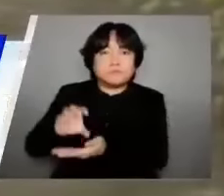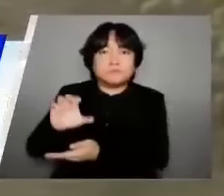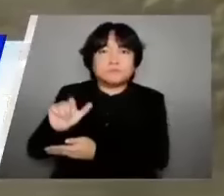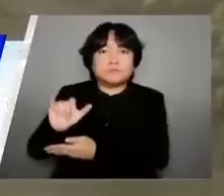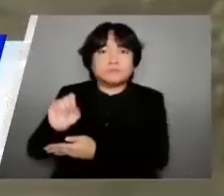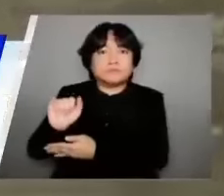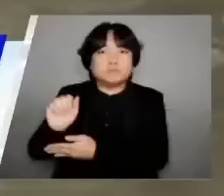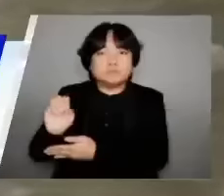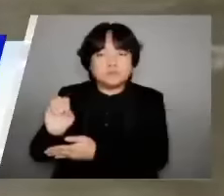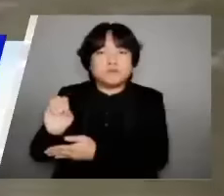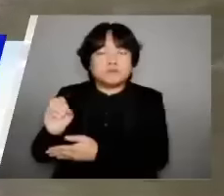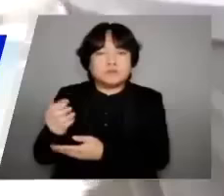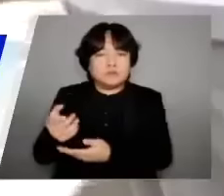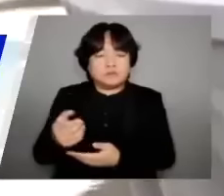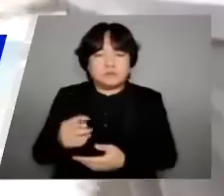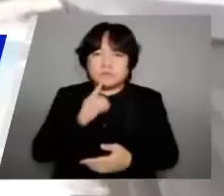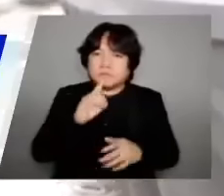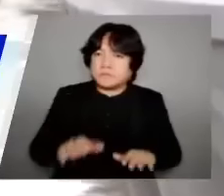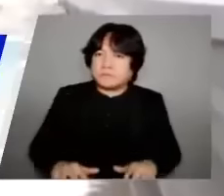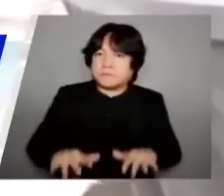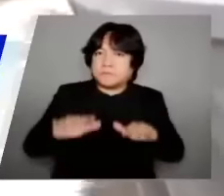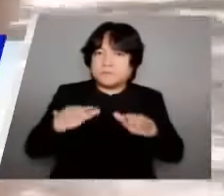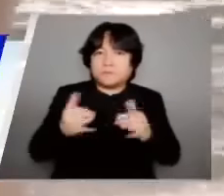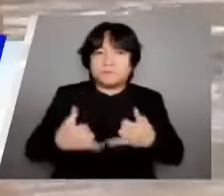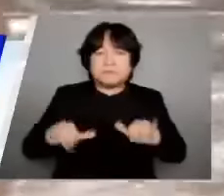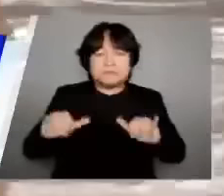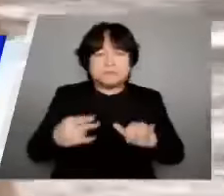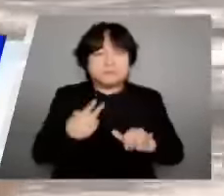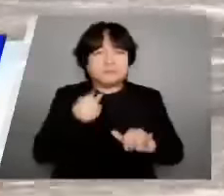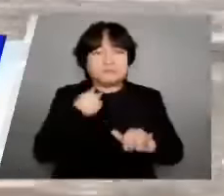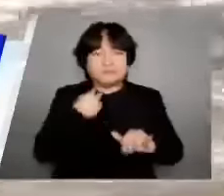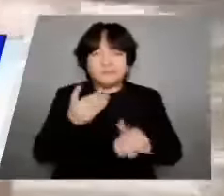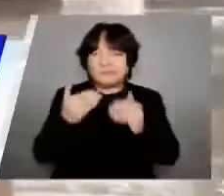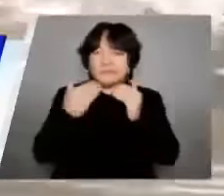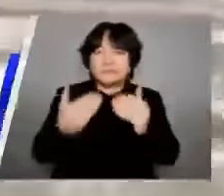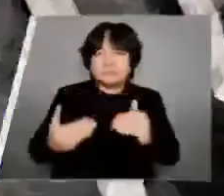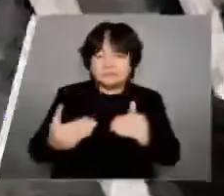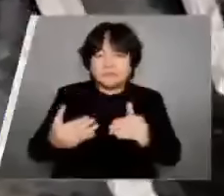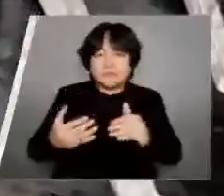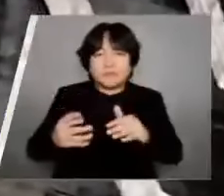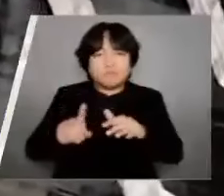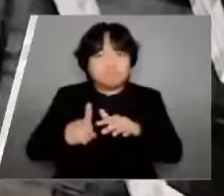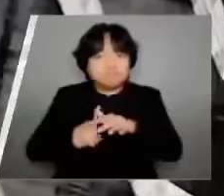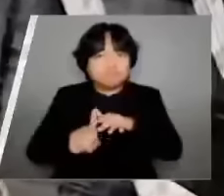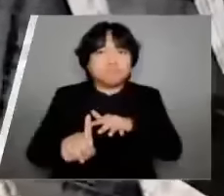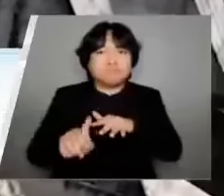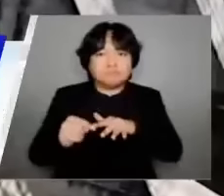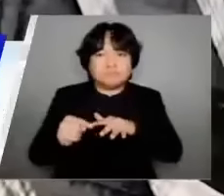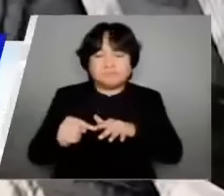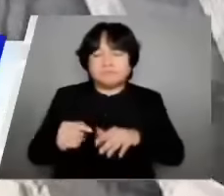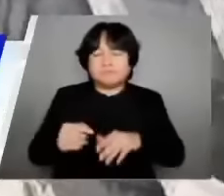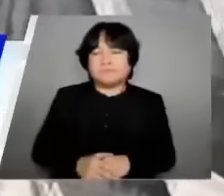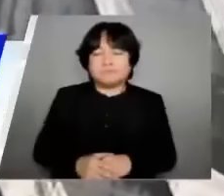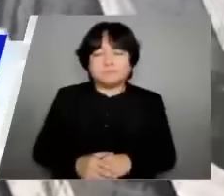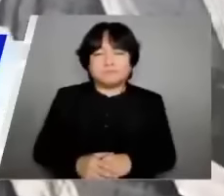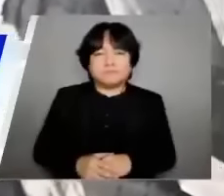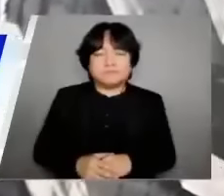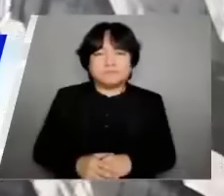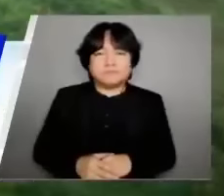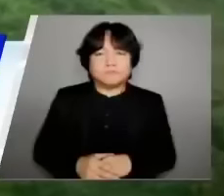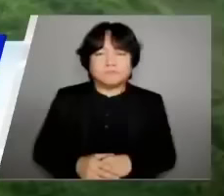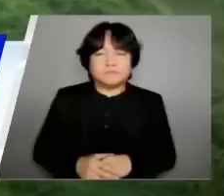lumusong sa baha ang ilang residente matapos pasukin ng tubig ang ilang bahay. Nag-abiso naman ang Office of Civil Defense